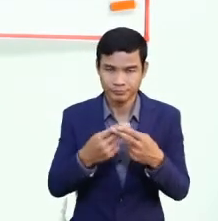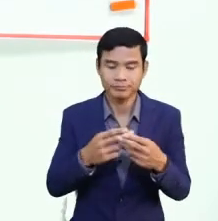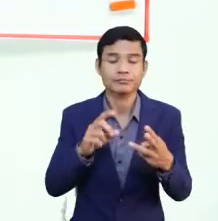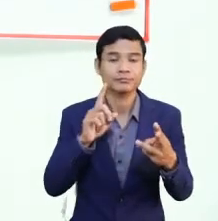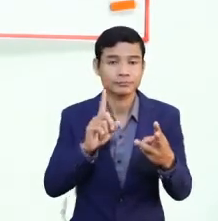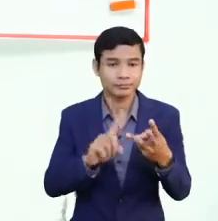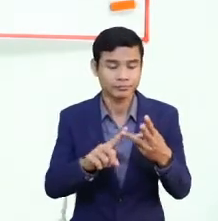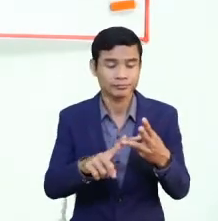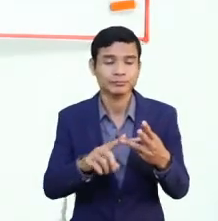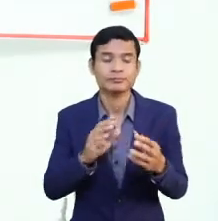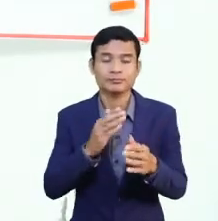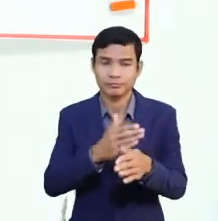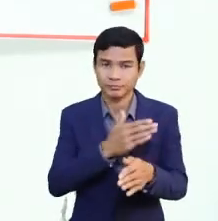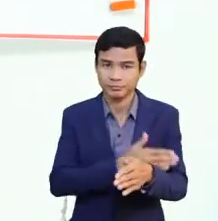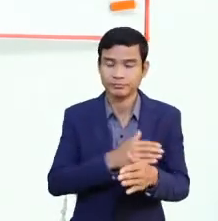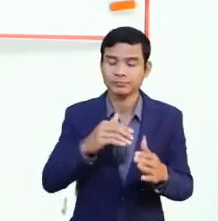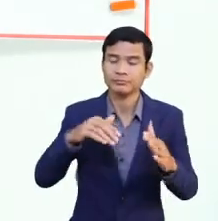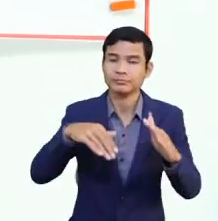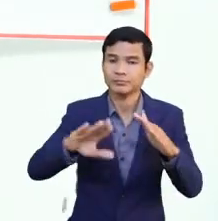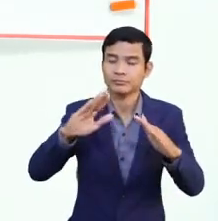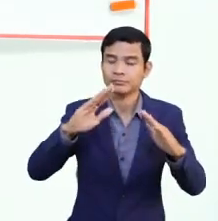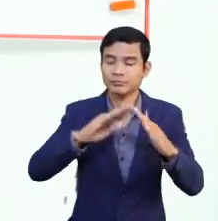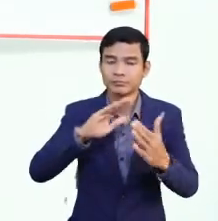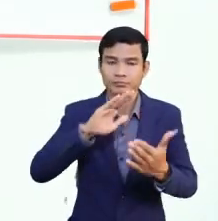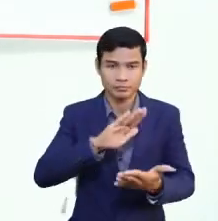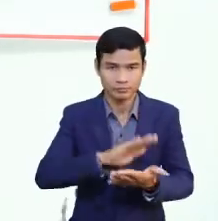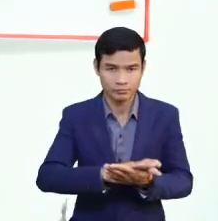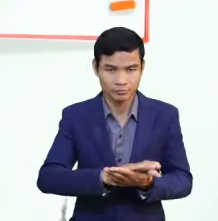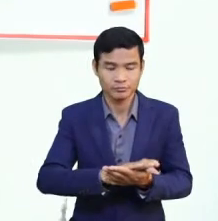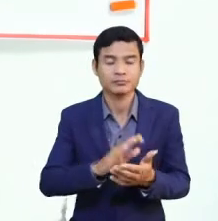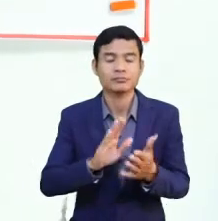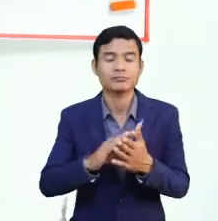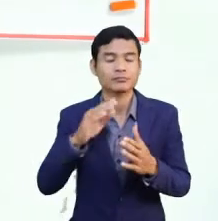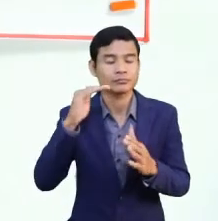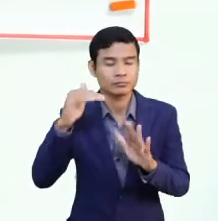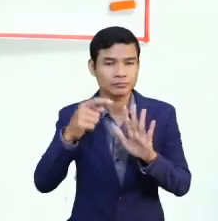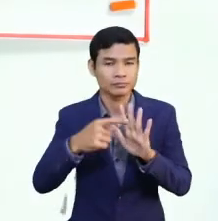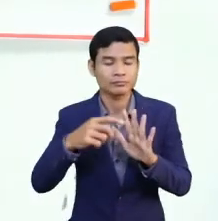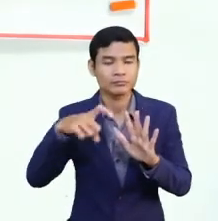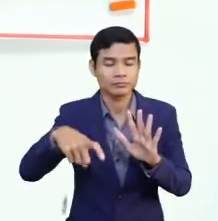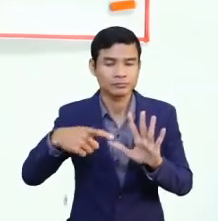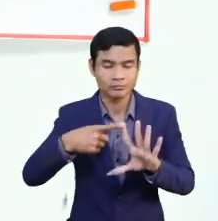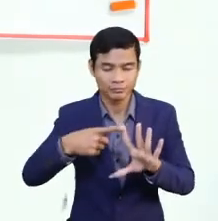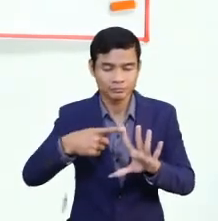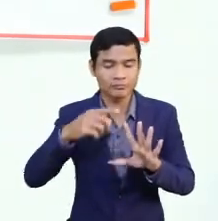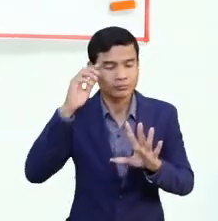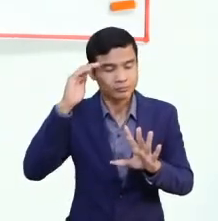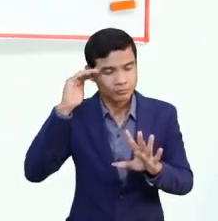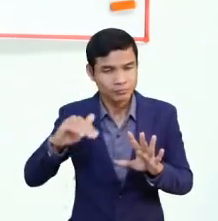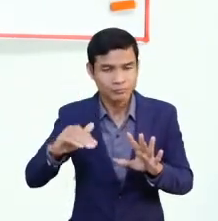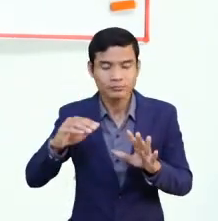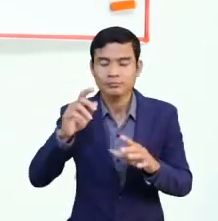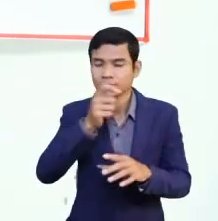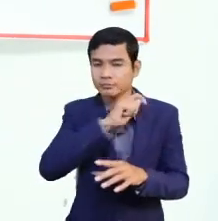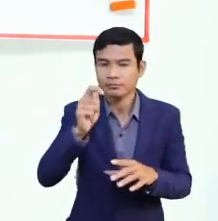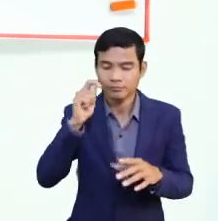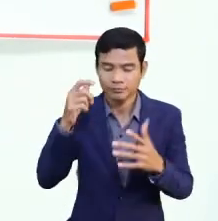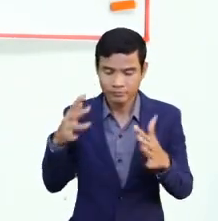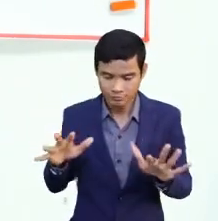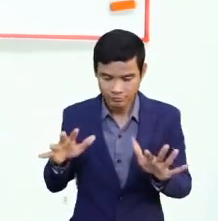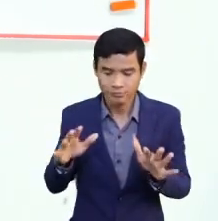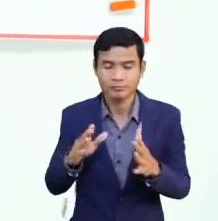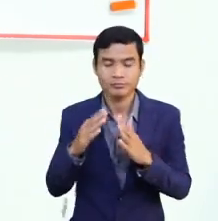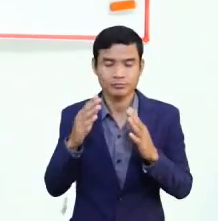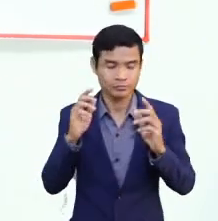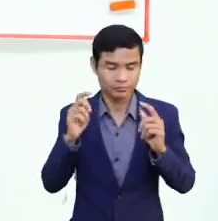tị bay và môn nâng tơ xà là riêng cha sụp phi nâng bốn tơ ngủ tớ rồi xa liệp bé